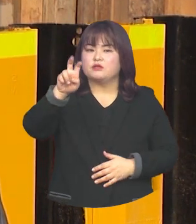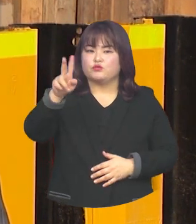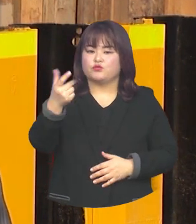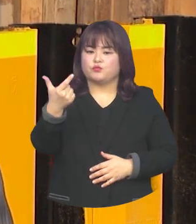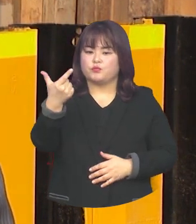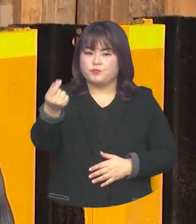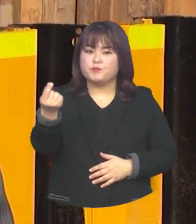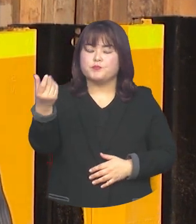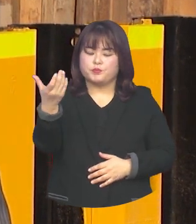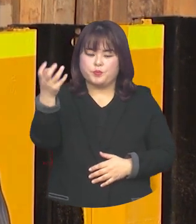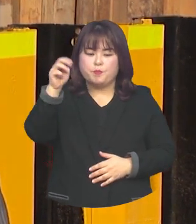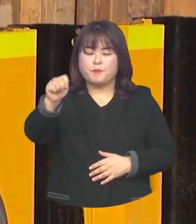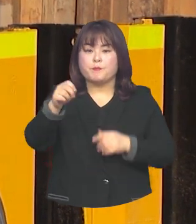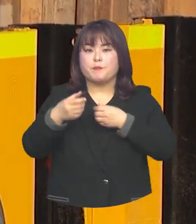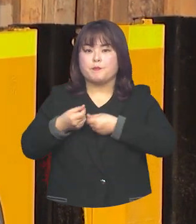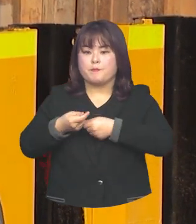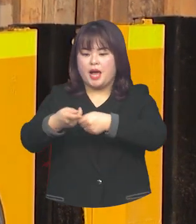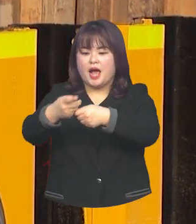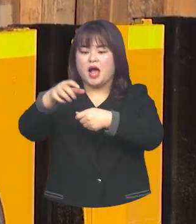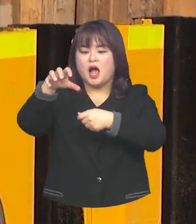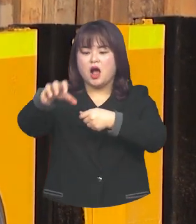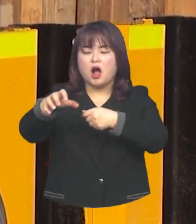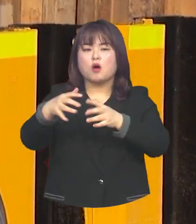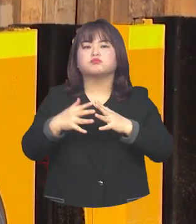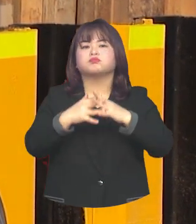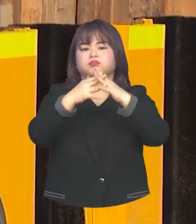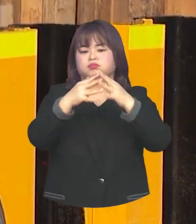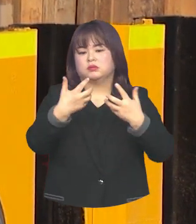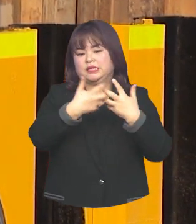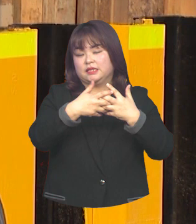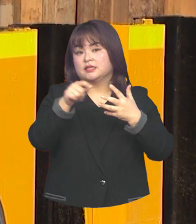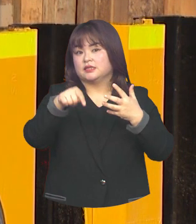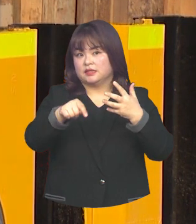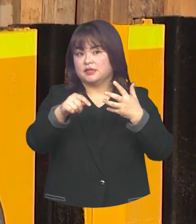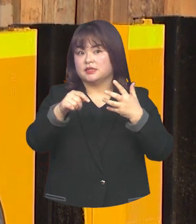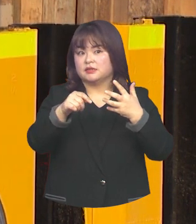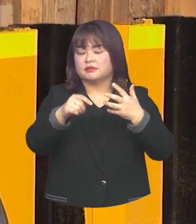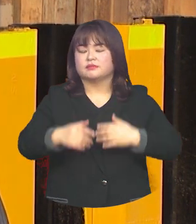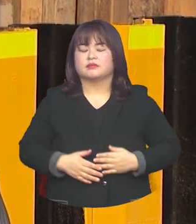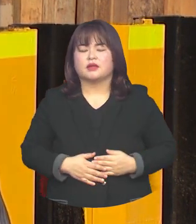126만 평의 훌륭한 반도체 설비 시설이